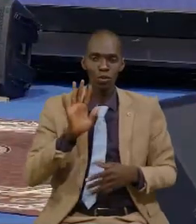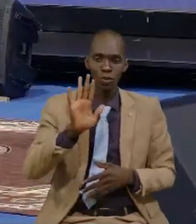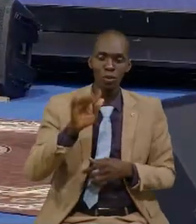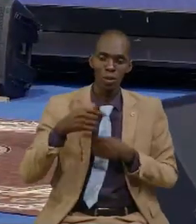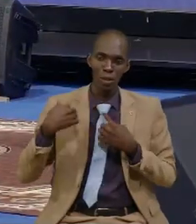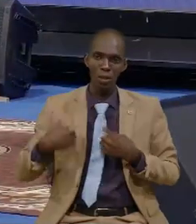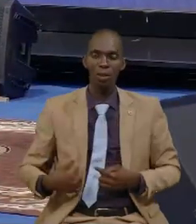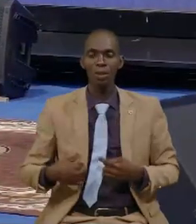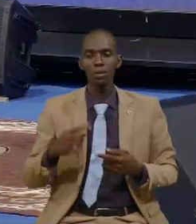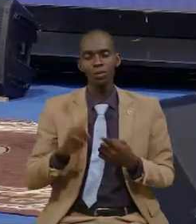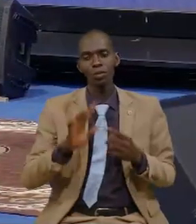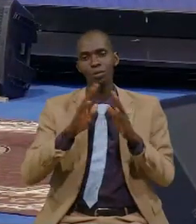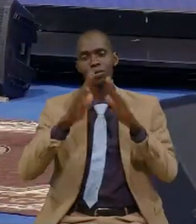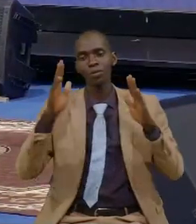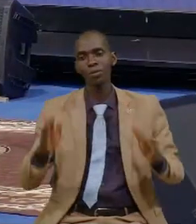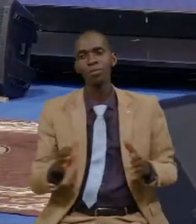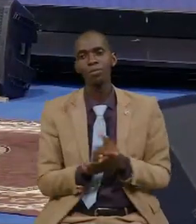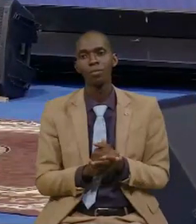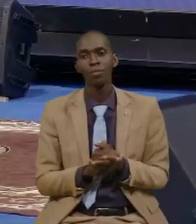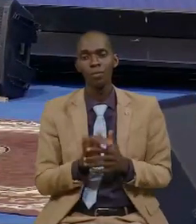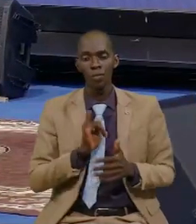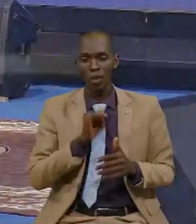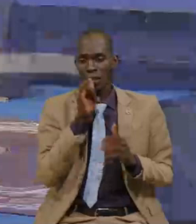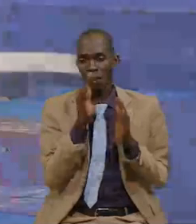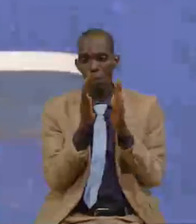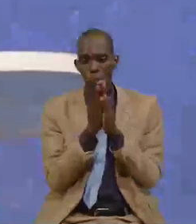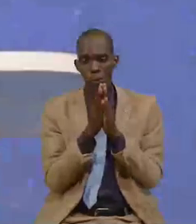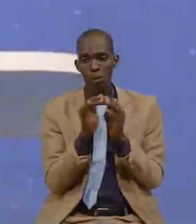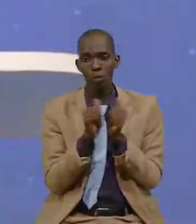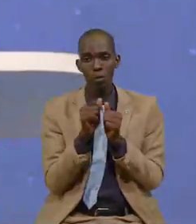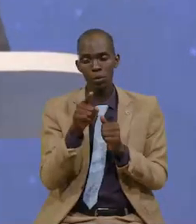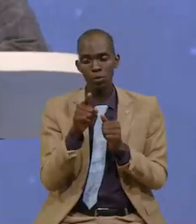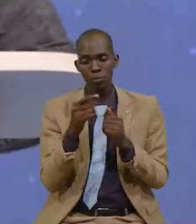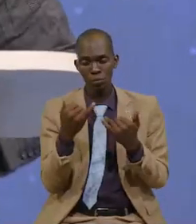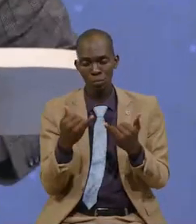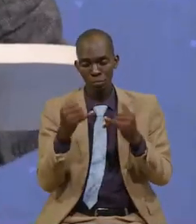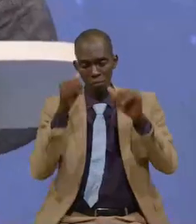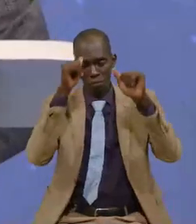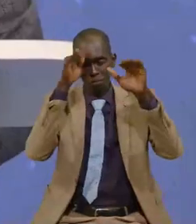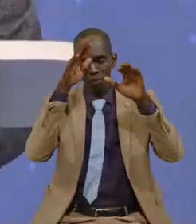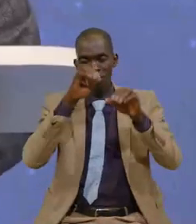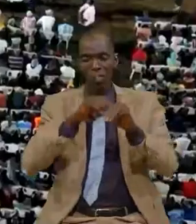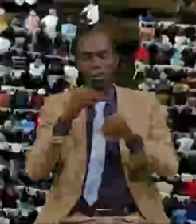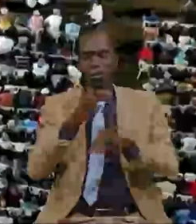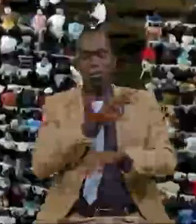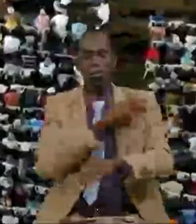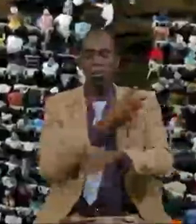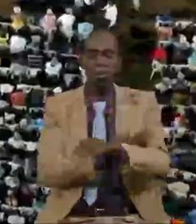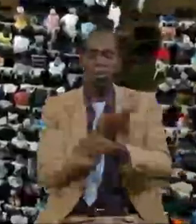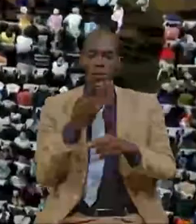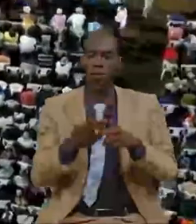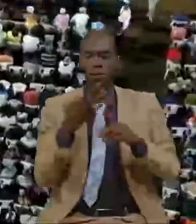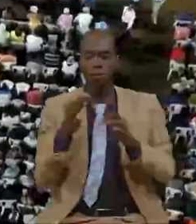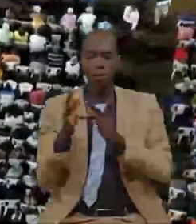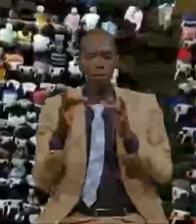dans ce cœur et dans cette maison. Je vais prier avec vous maintenant. Père, au nom puissant